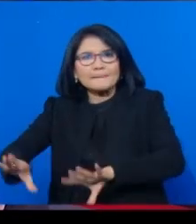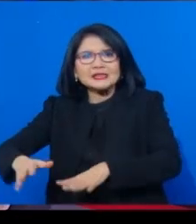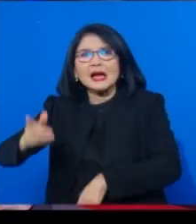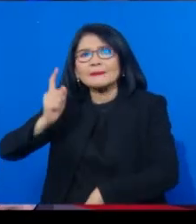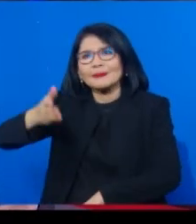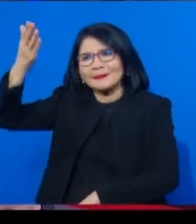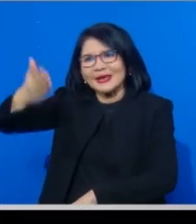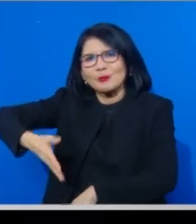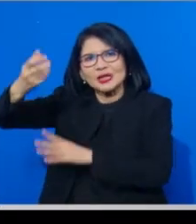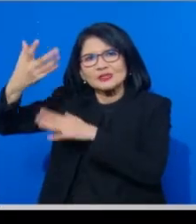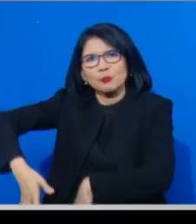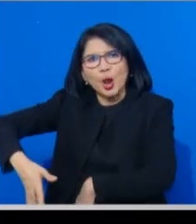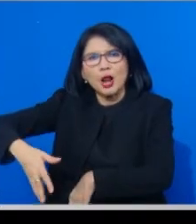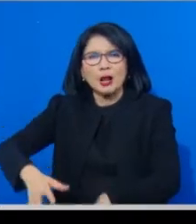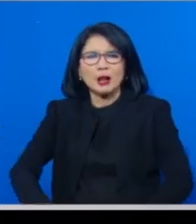jebol.